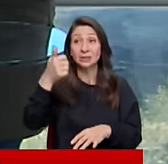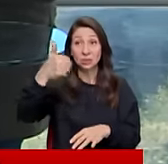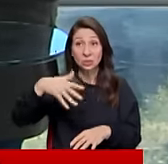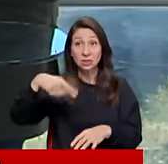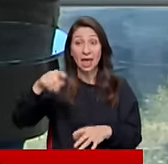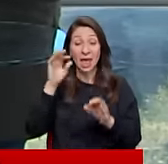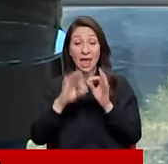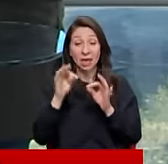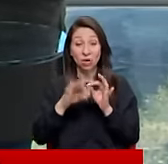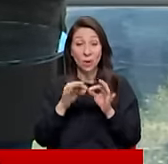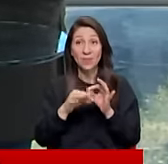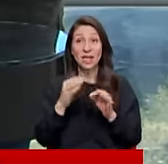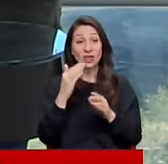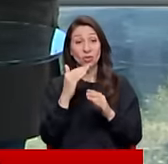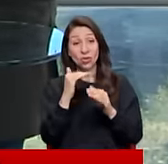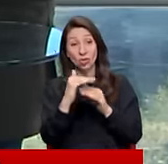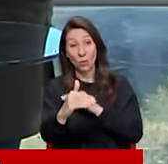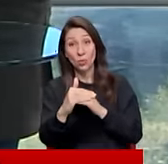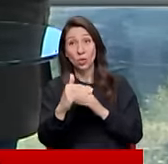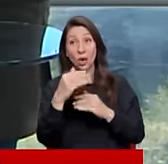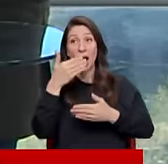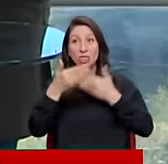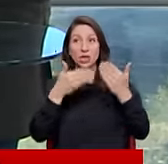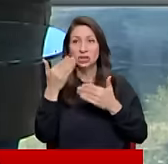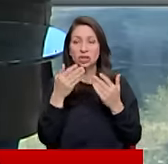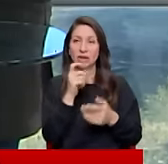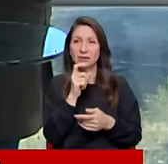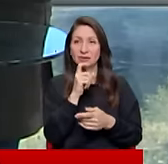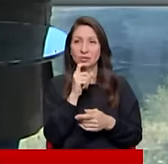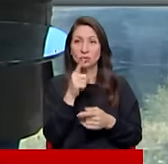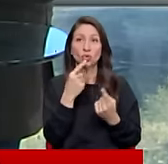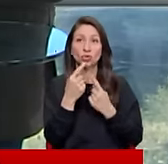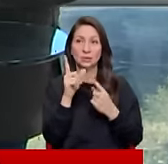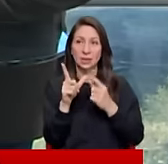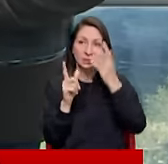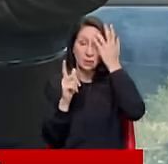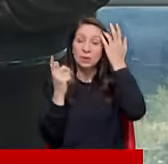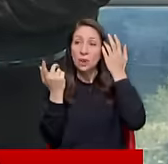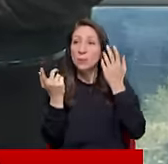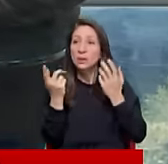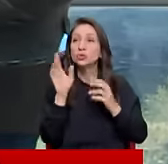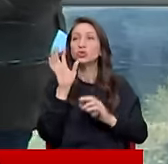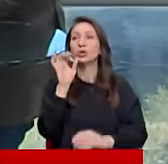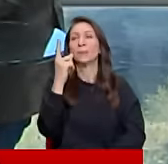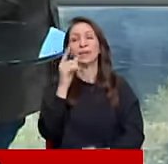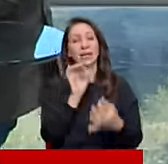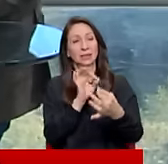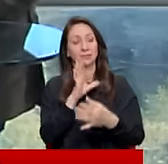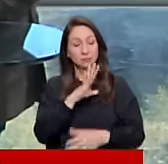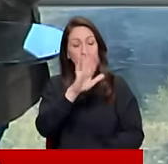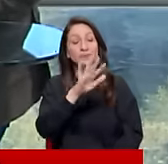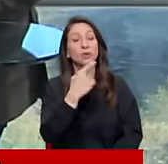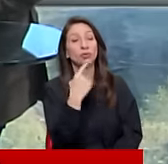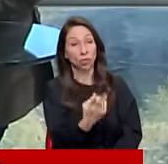kurmayların ekonomi ve vatandaşı yorumlayışı aslında yanlış. Bunu konuşmamız gerekiyor. Tabii tabii. Şimdi şöyle bir diyalog oluyor. Diyorlar